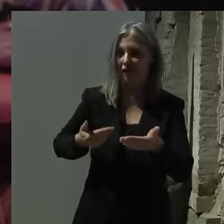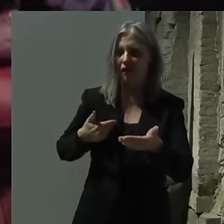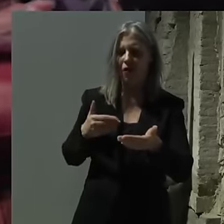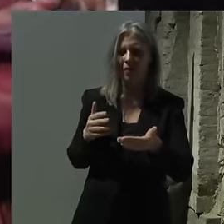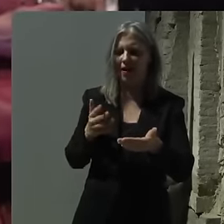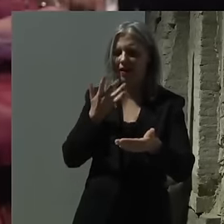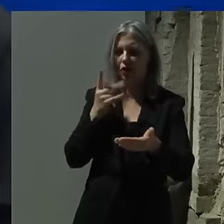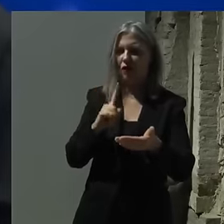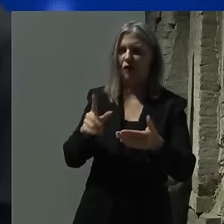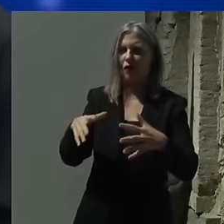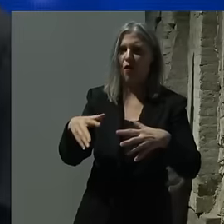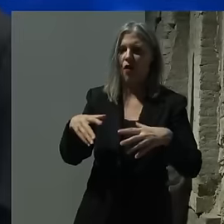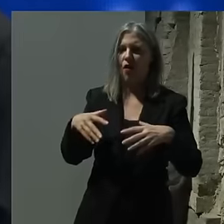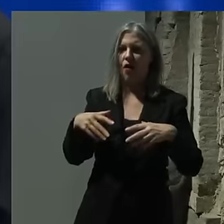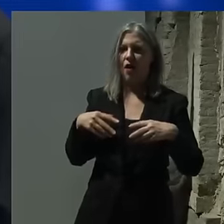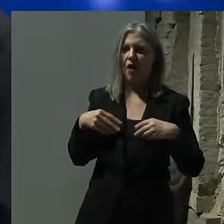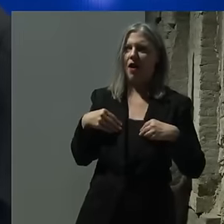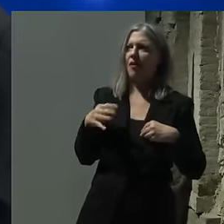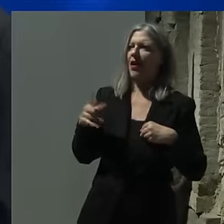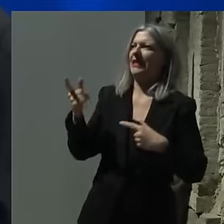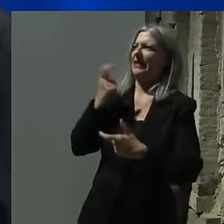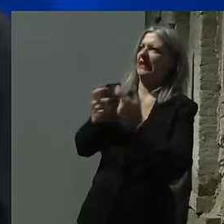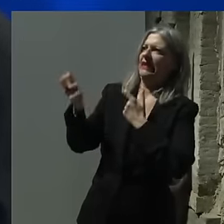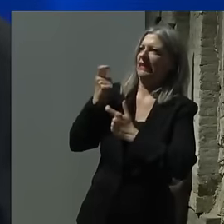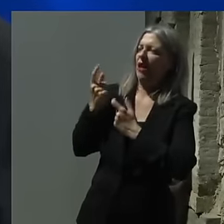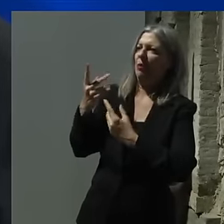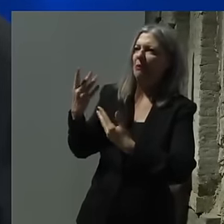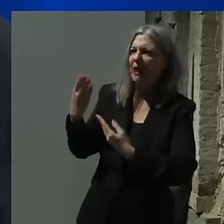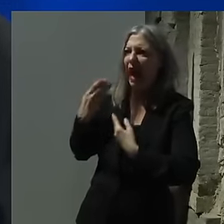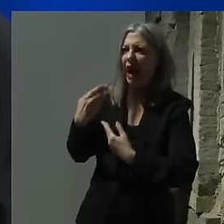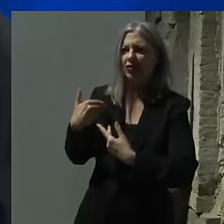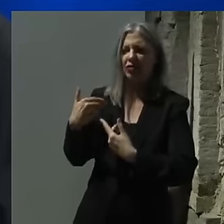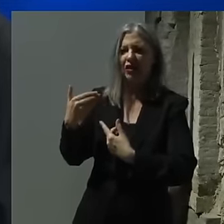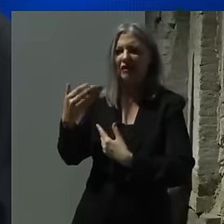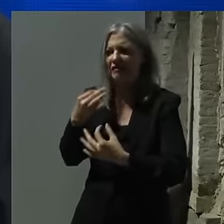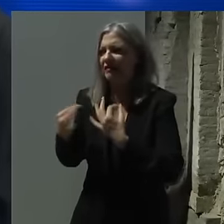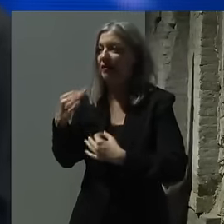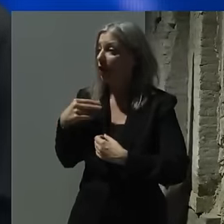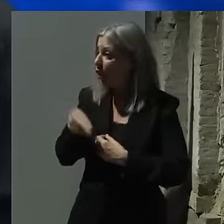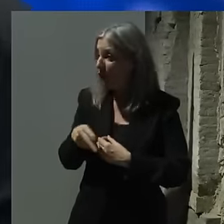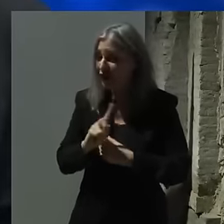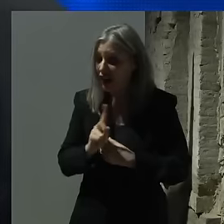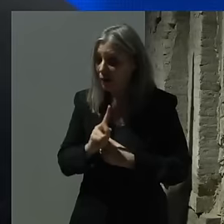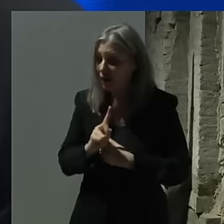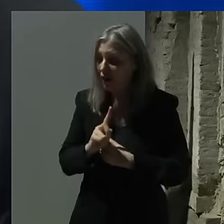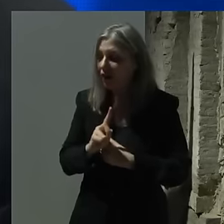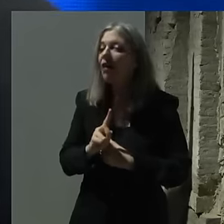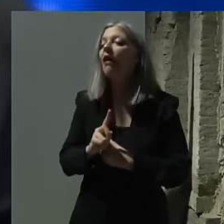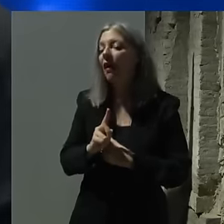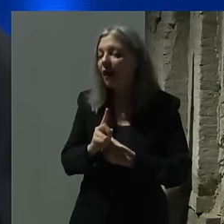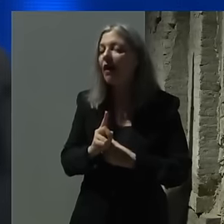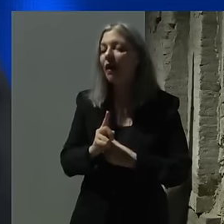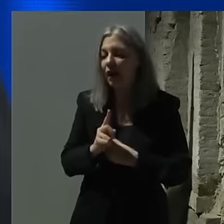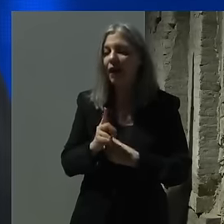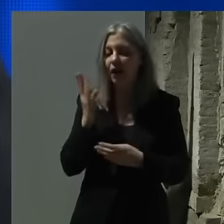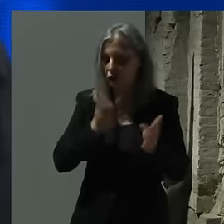tirarmi indietro, ma anche lì ho avuto delle vessazioni, delle minacce, che se non avessi firmato quel verbale chissà cosa ancora